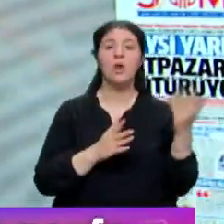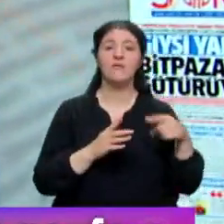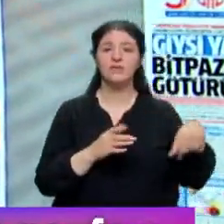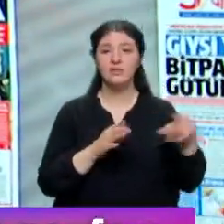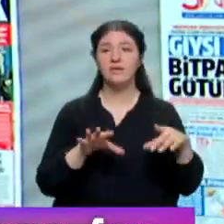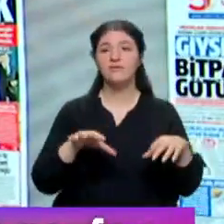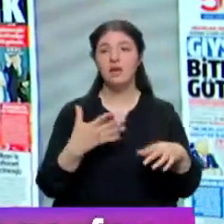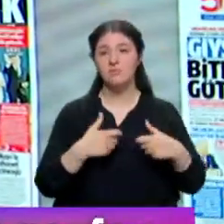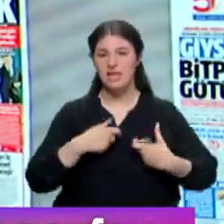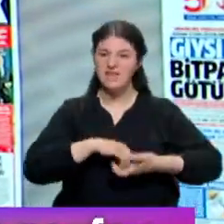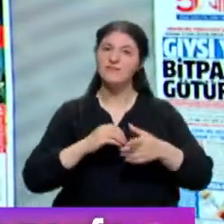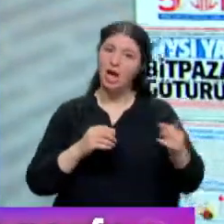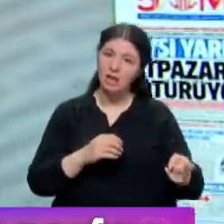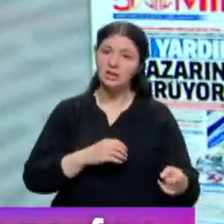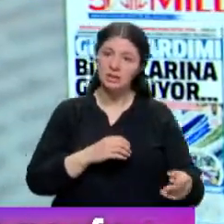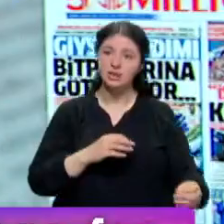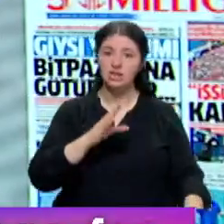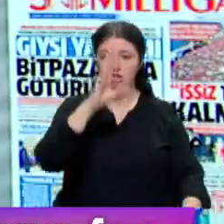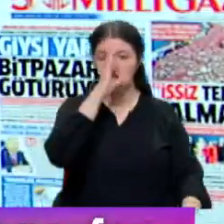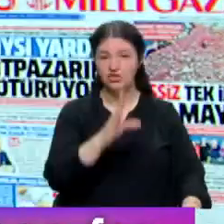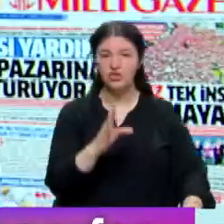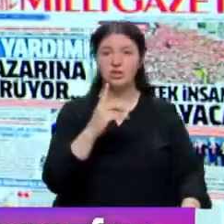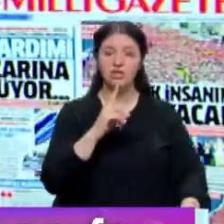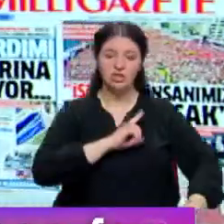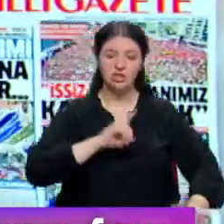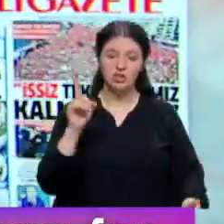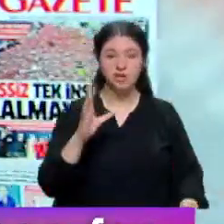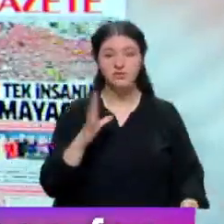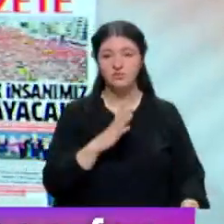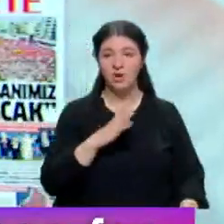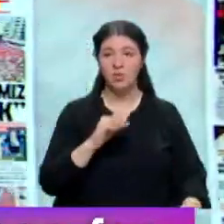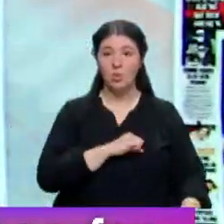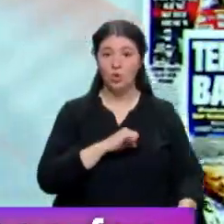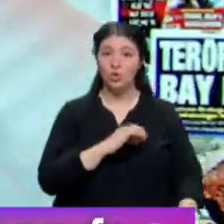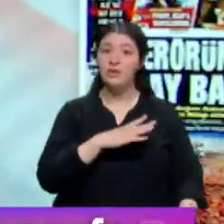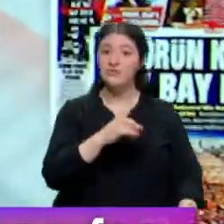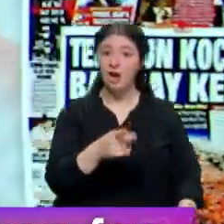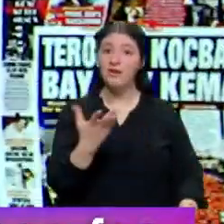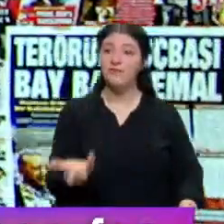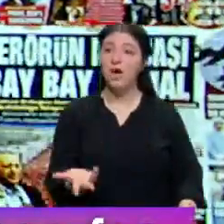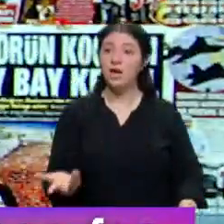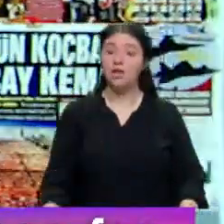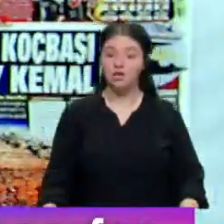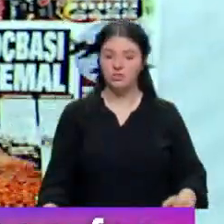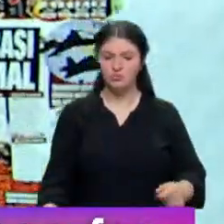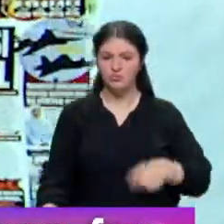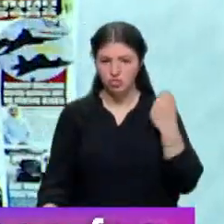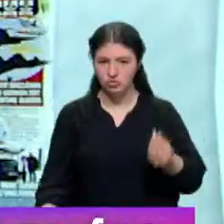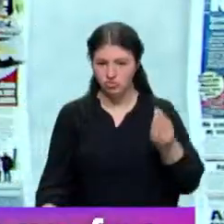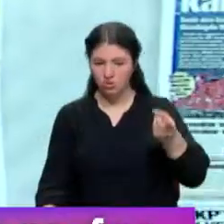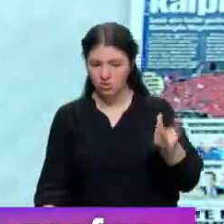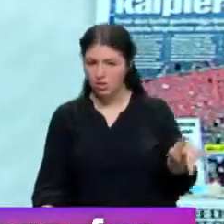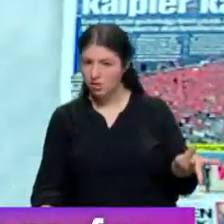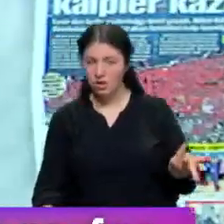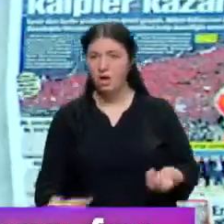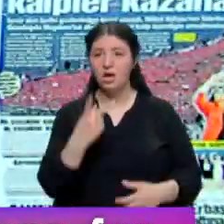ya da millet ittifakının ciddi itirazları var endişeleri var ve Hani durduk yere mi çıkıyor bu